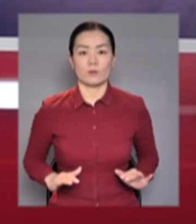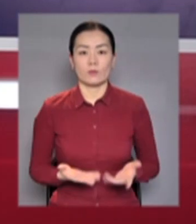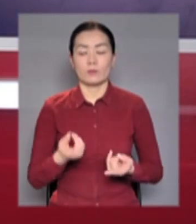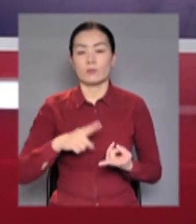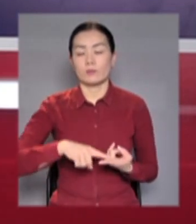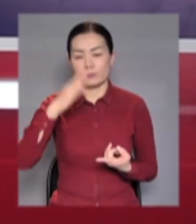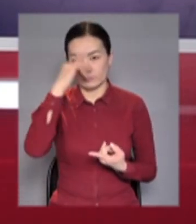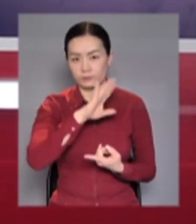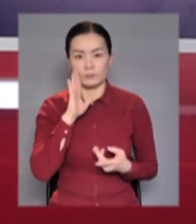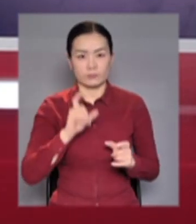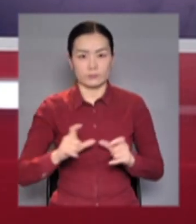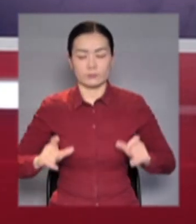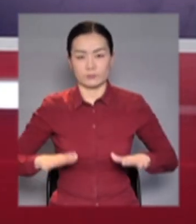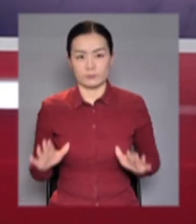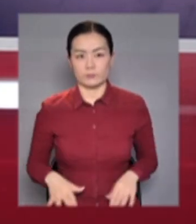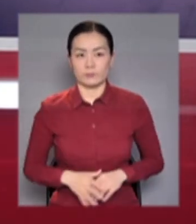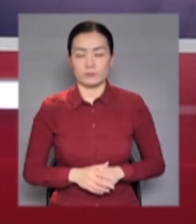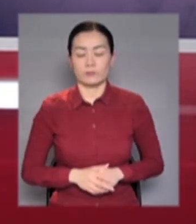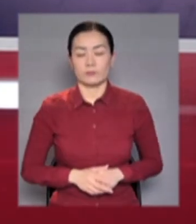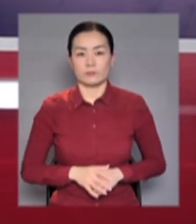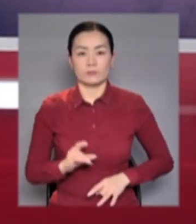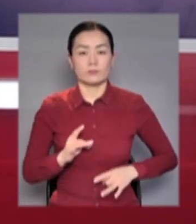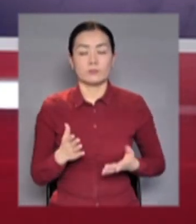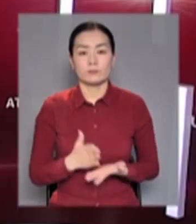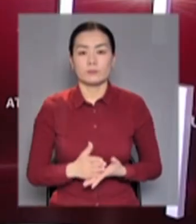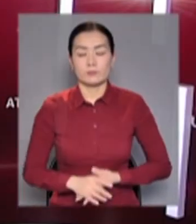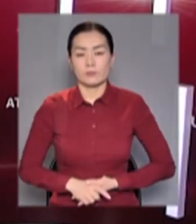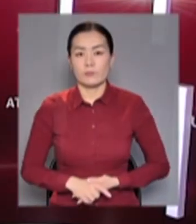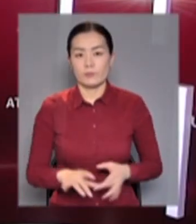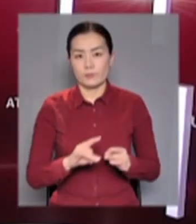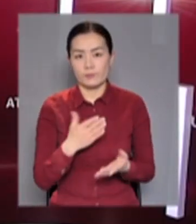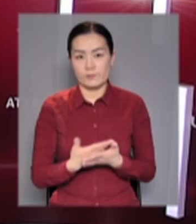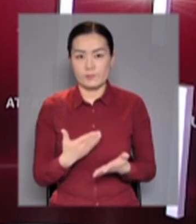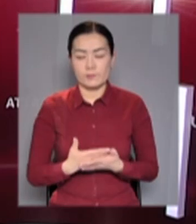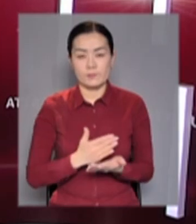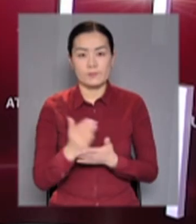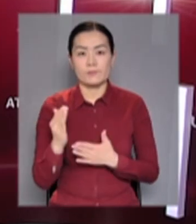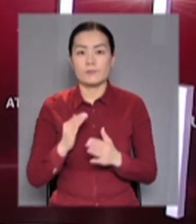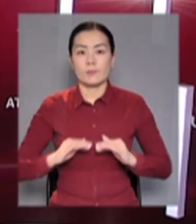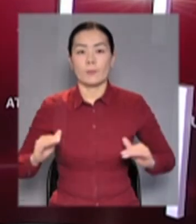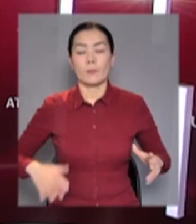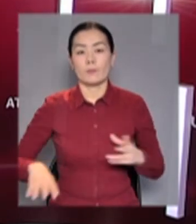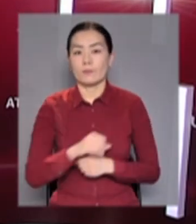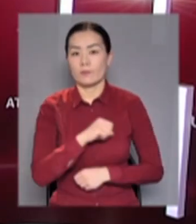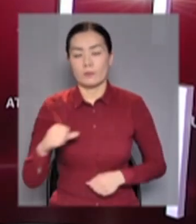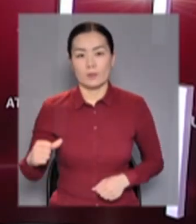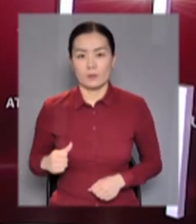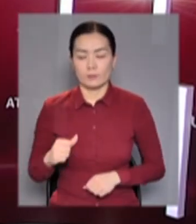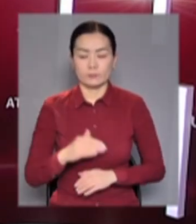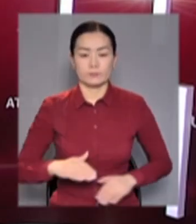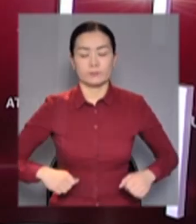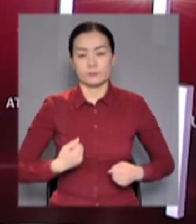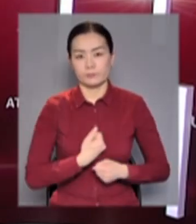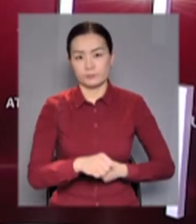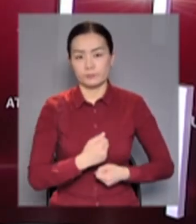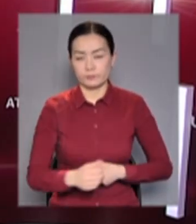қатысы ата-аналардың бірі мектеп алдына келіп, наразылығын білдірді. Айтуынша, жоғары сыныптың оқушылары өздерінен кіші сыныптағы